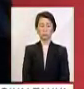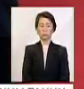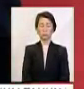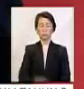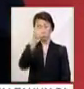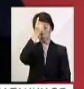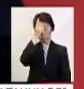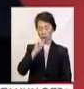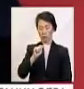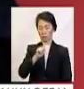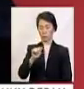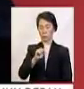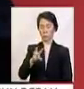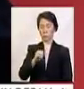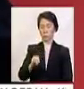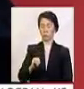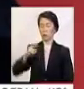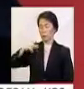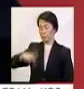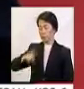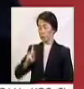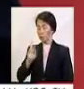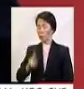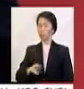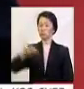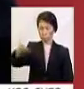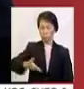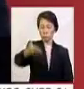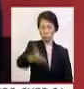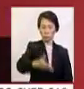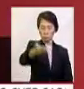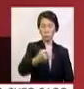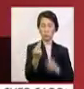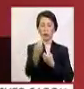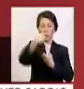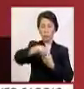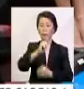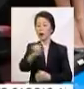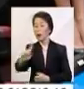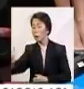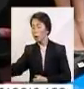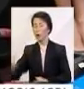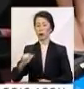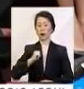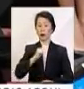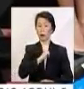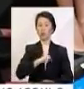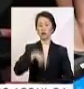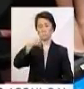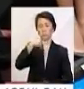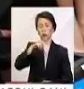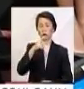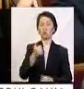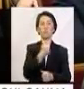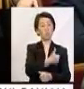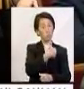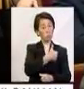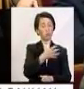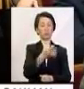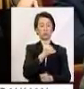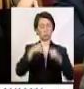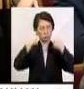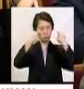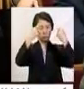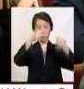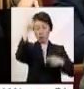Tambah Datuk Sri Azmin, pendirian PKR adalah mengalu-alukan penyertaan mana-mana ahli parlimen yang mengakui keberkesanan dan